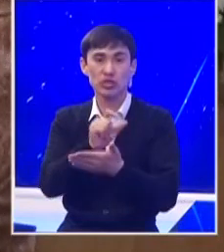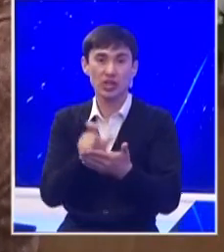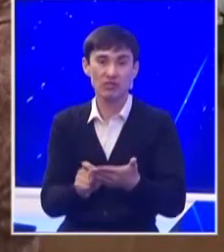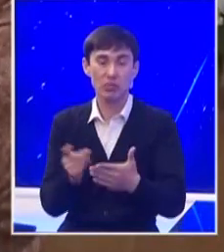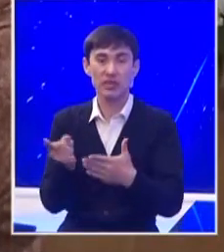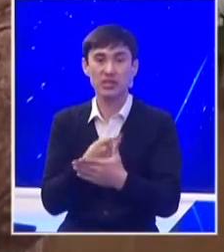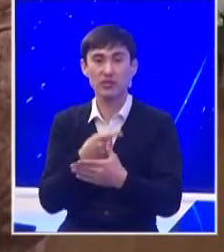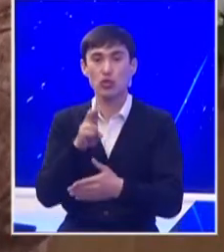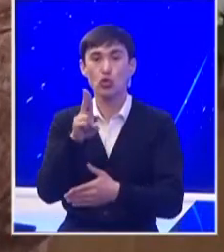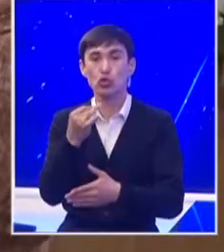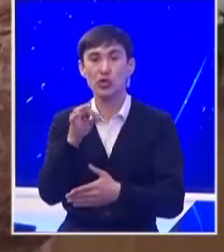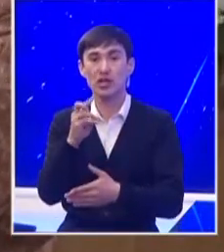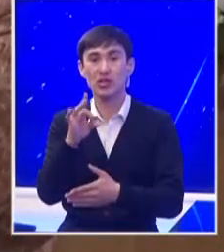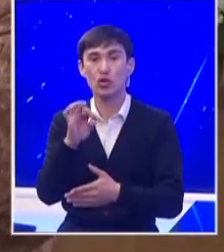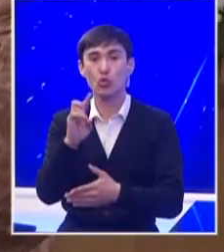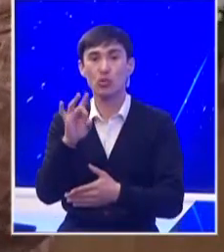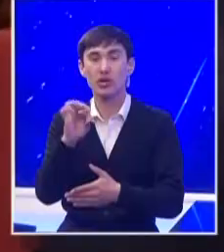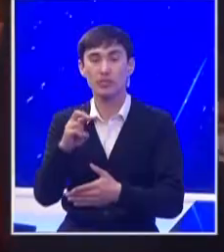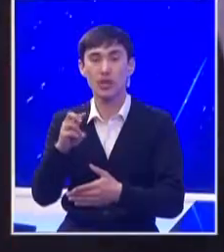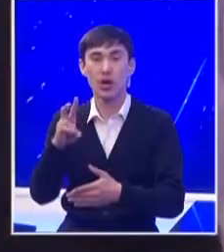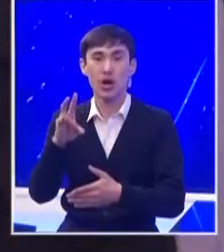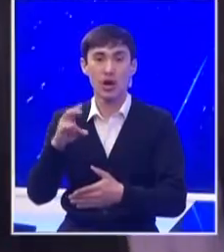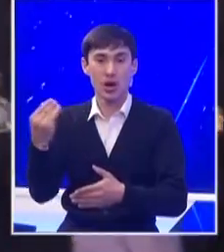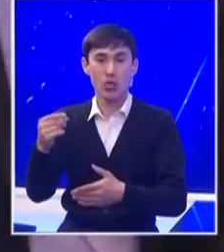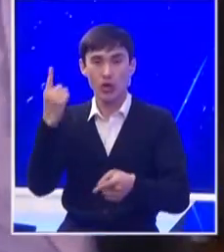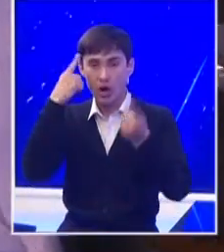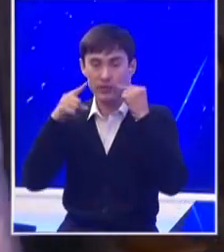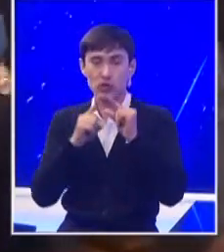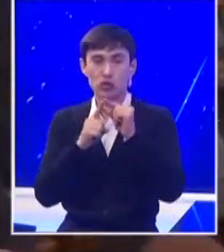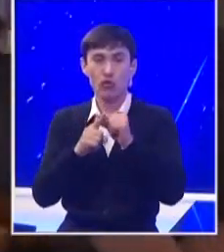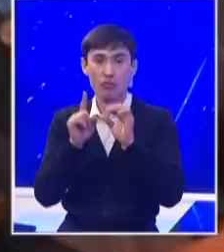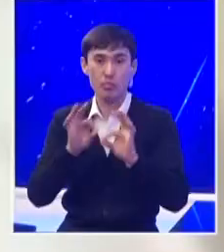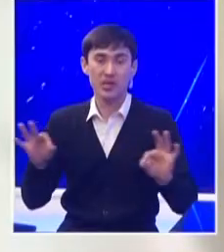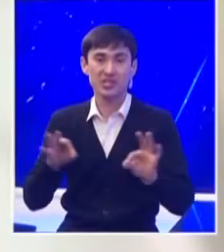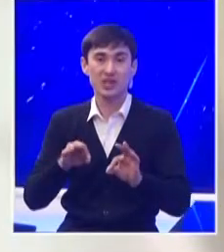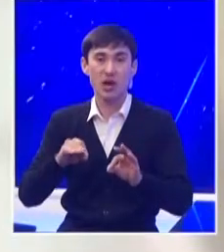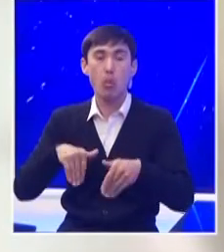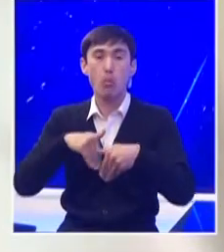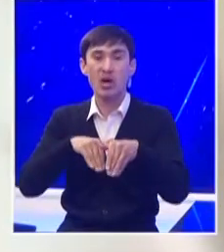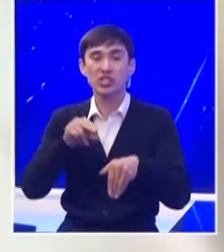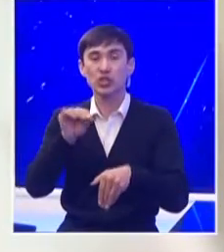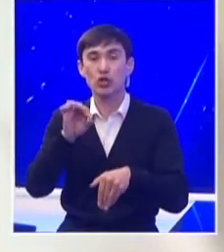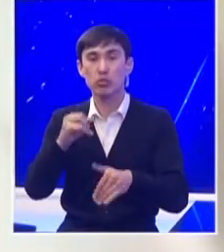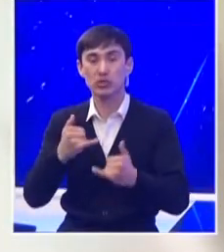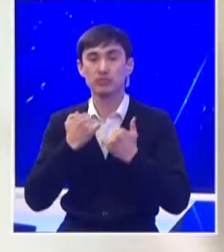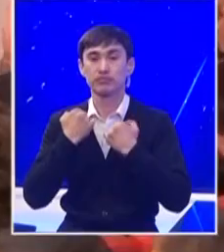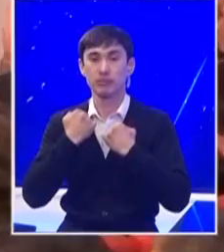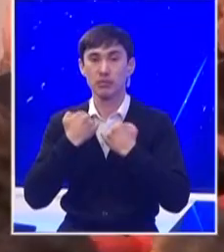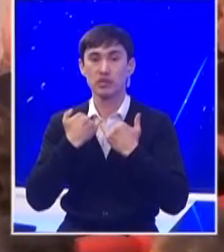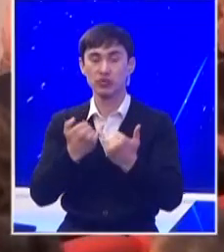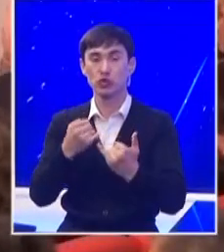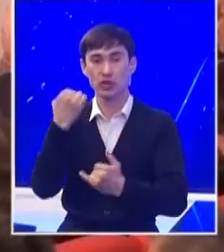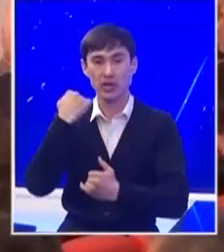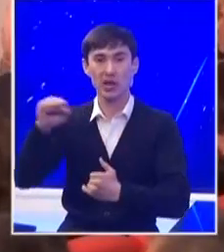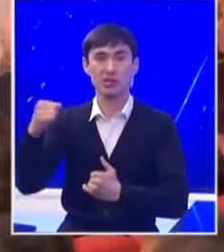под названием «Косканаты Гумарым». Нурлан Абдыкалов также автор слов песни «Марш чернобыльцев», посвященный героизму его соратников. А